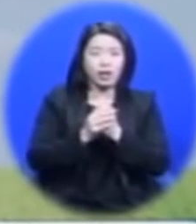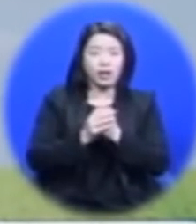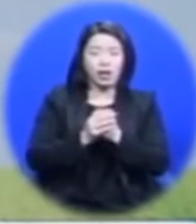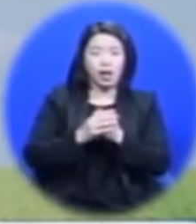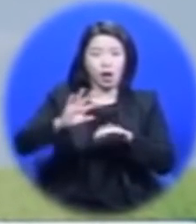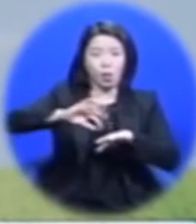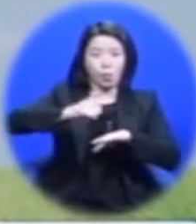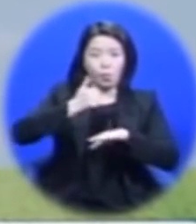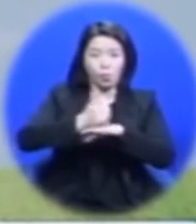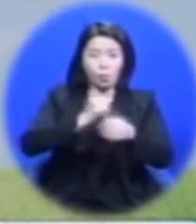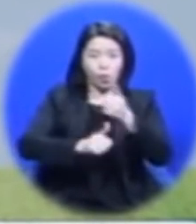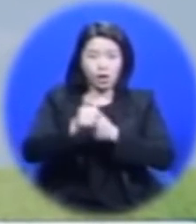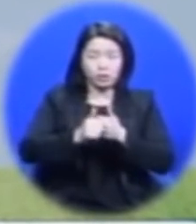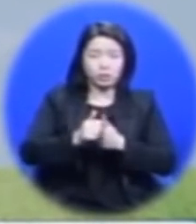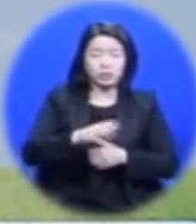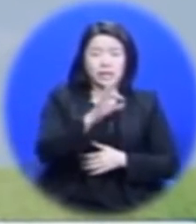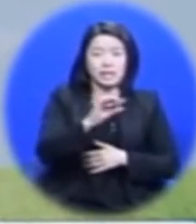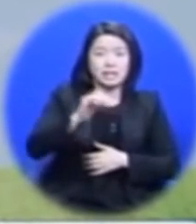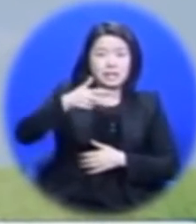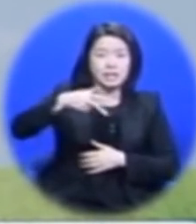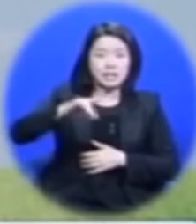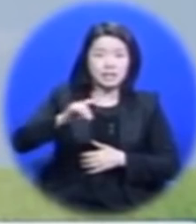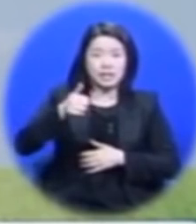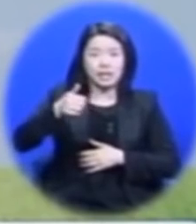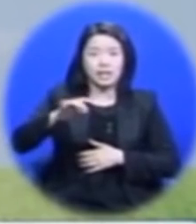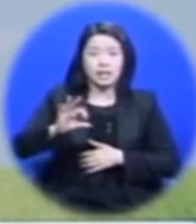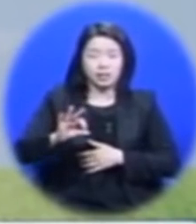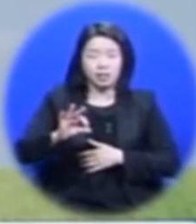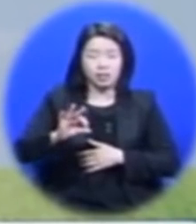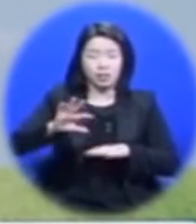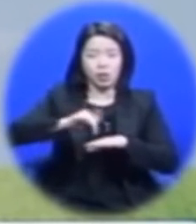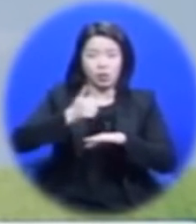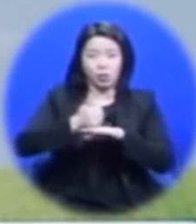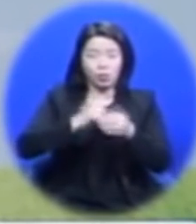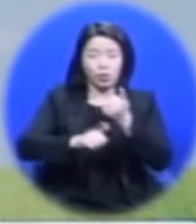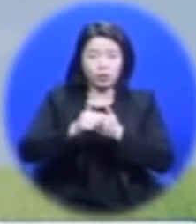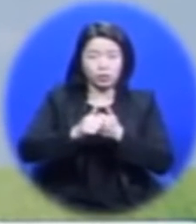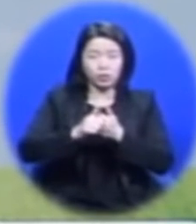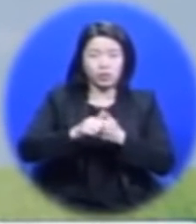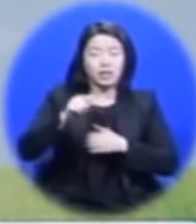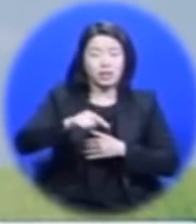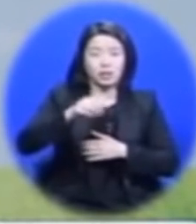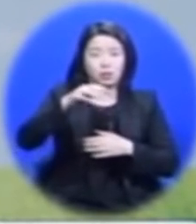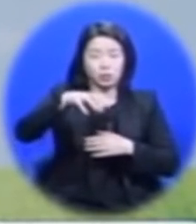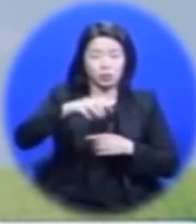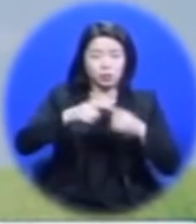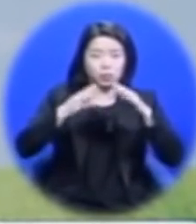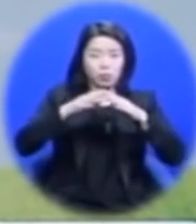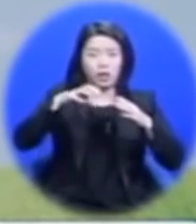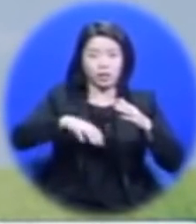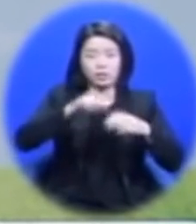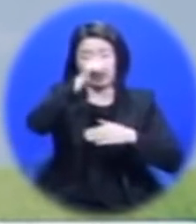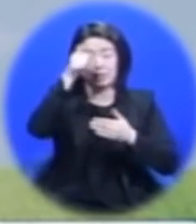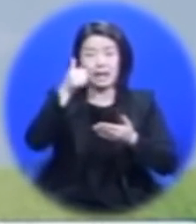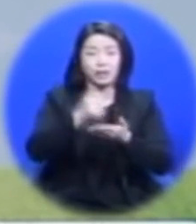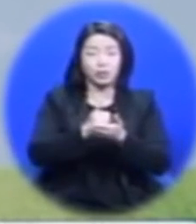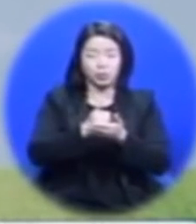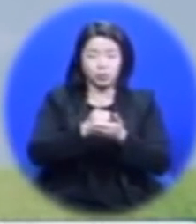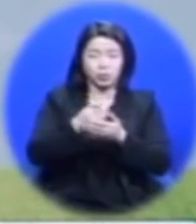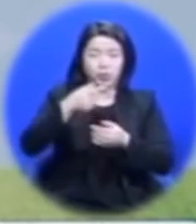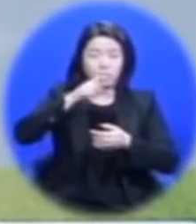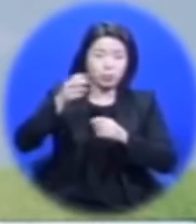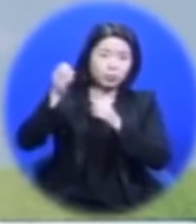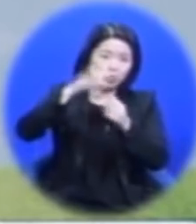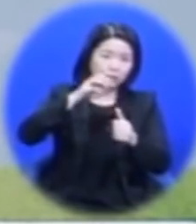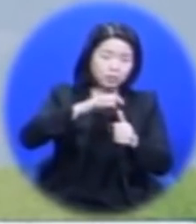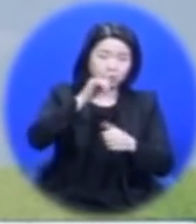뒤에 왕손인 이재영이라고 하는 왕손이 성동교회 장로로 또 안수를 받습니다. 교회 장로가 한